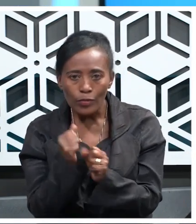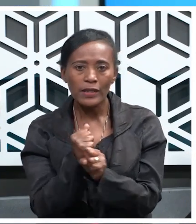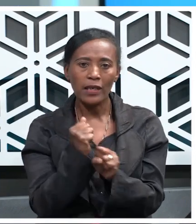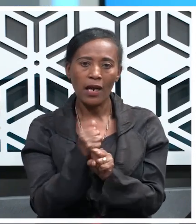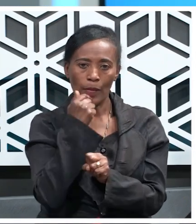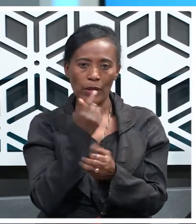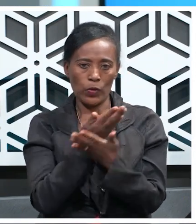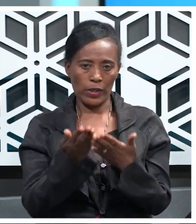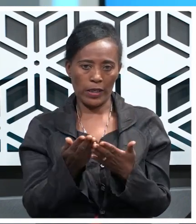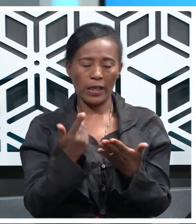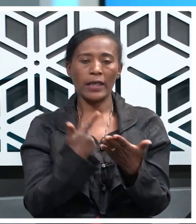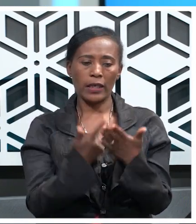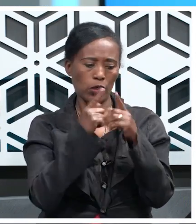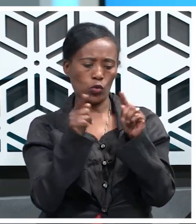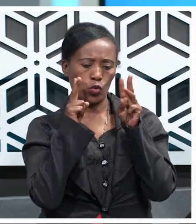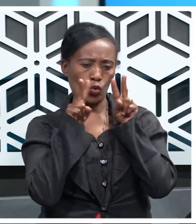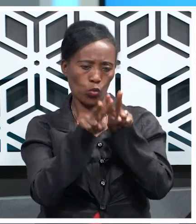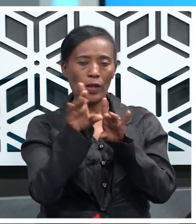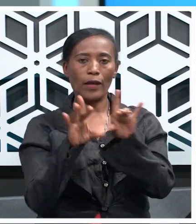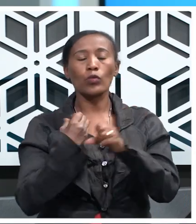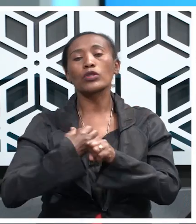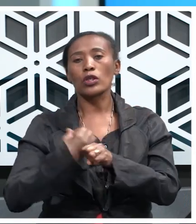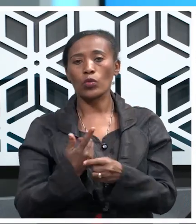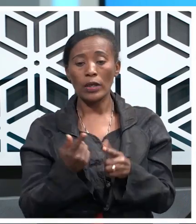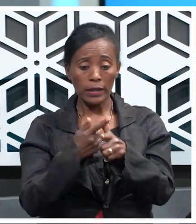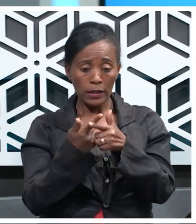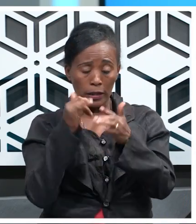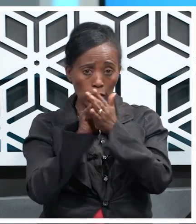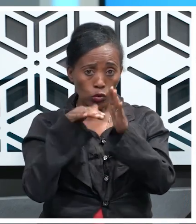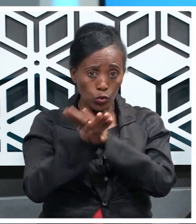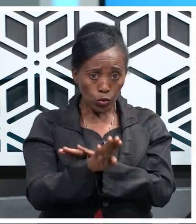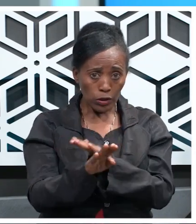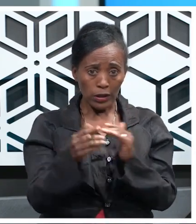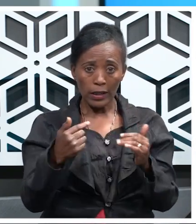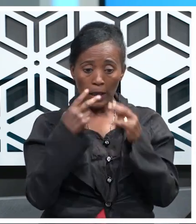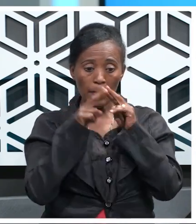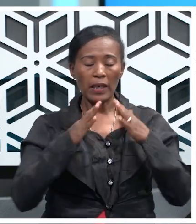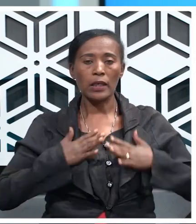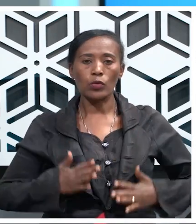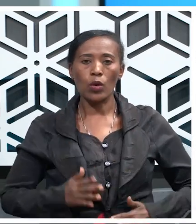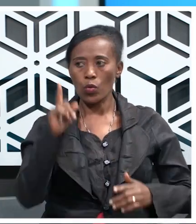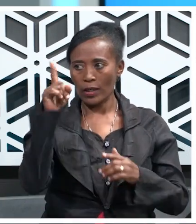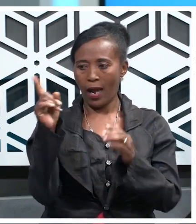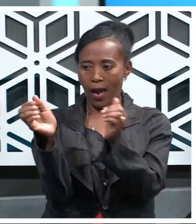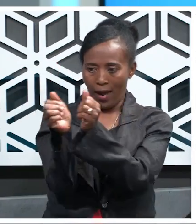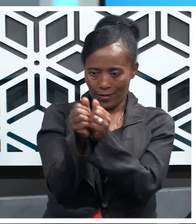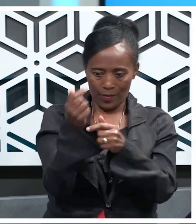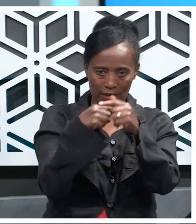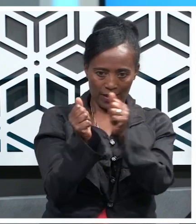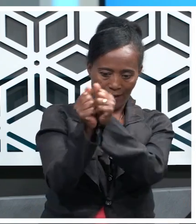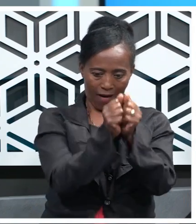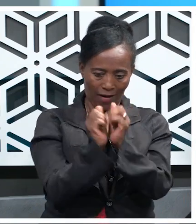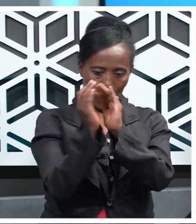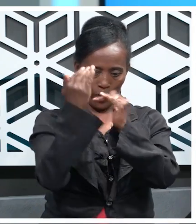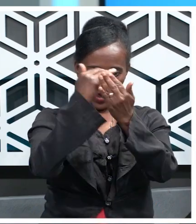ጋር ነው መስራት ያለብን የሚለውን ልዩ ትኩረት አድርጎ ሰርቷል። እንግዲህ ከዚህ ውስጥ የመጀመሪያው የሚመለከታቸውን አካላት ወደ አንድ ማሰባሰብ